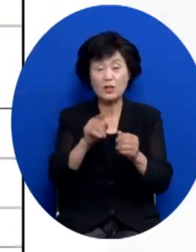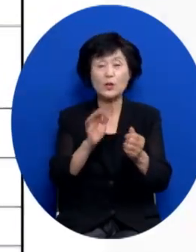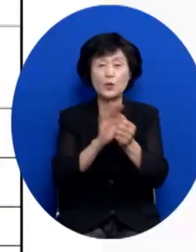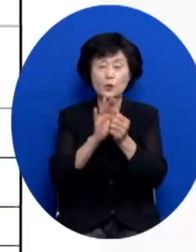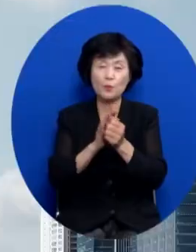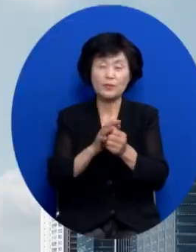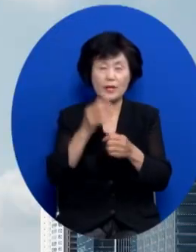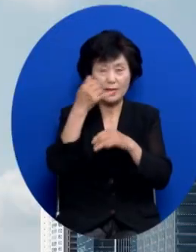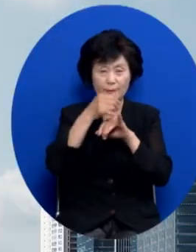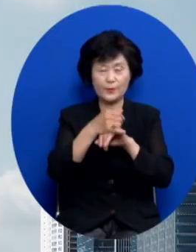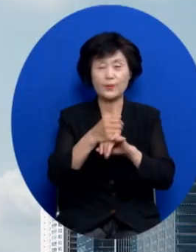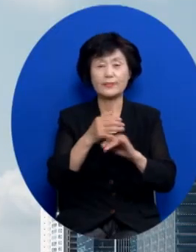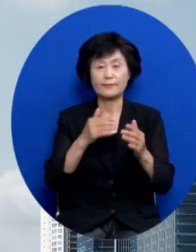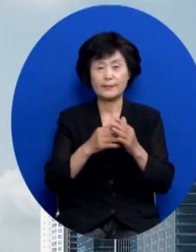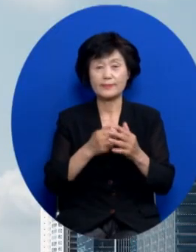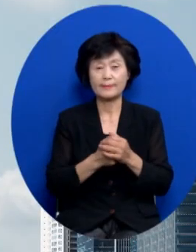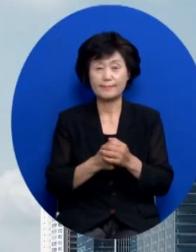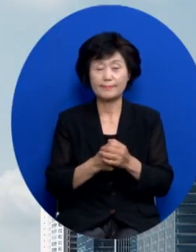전했습니다.